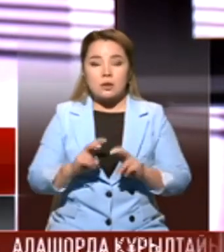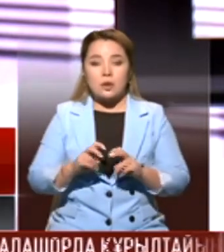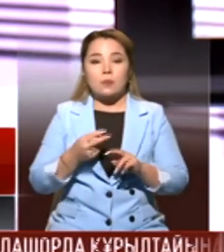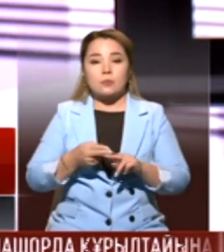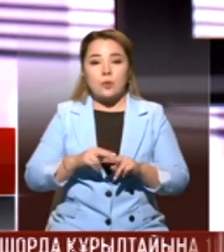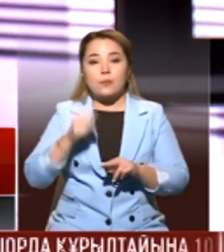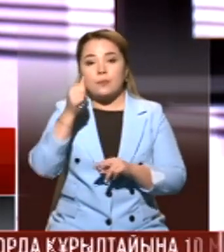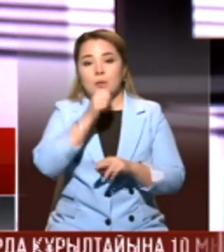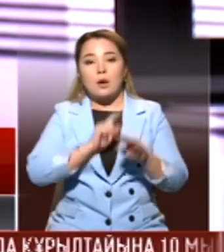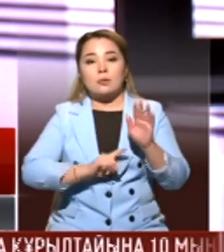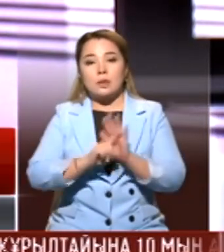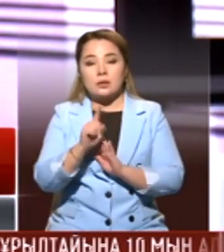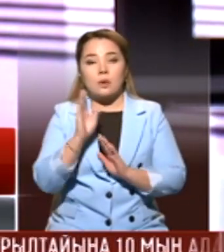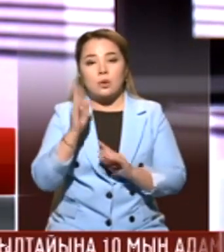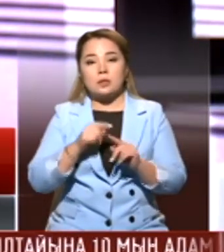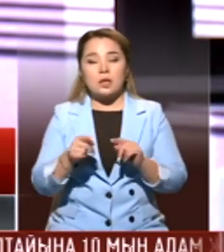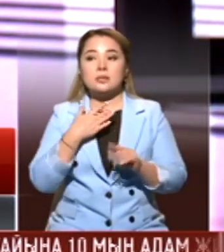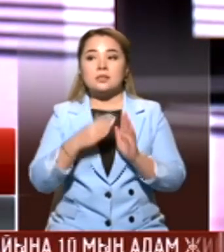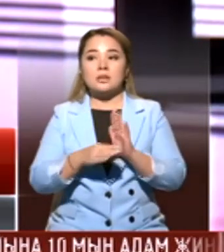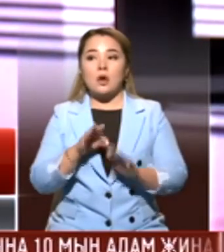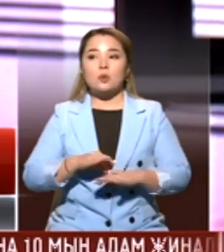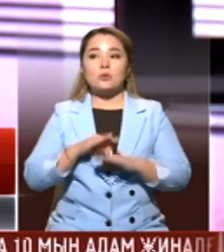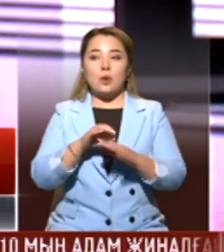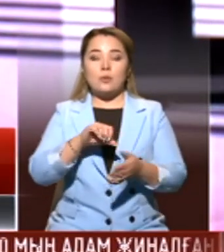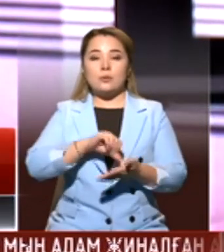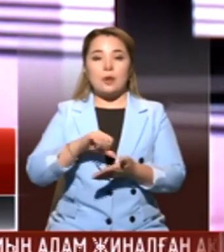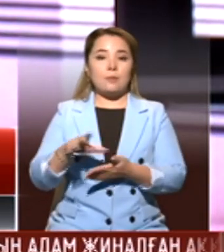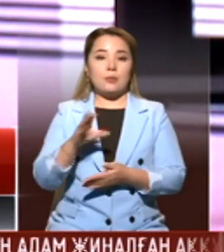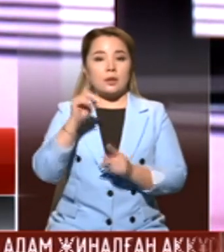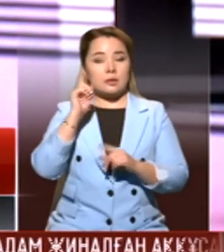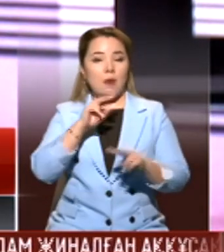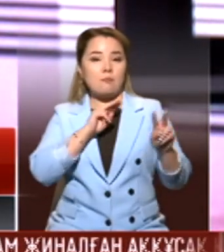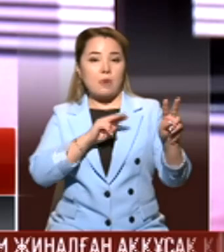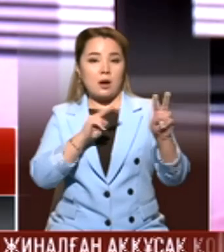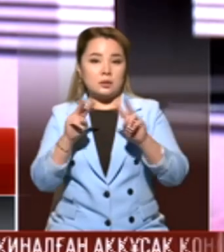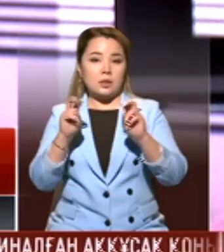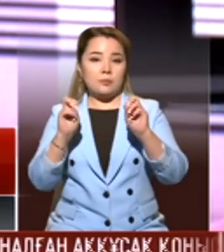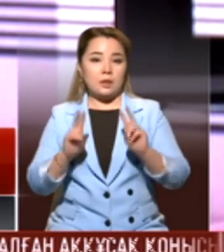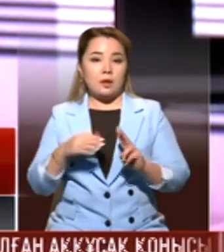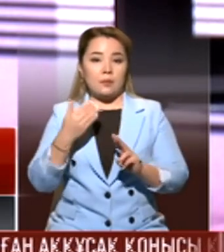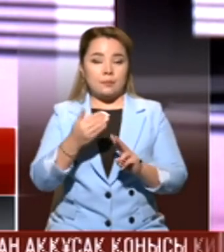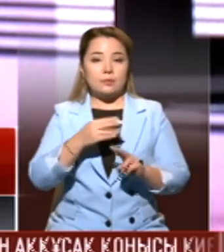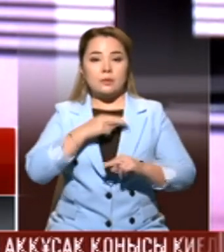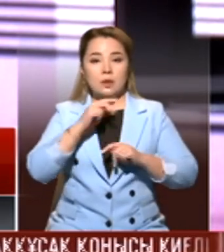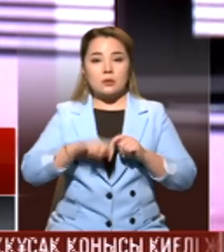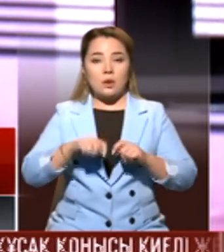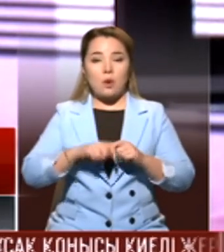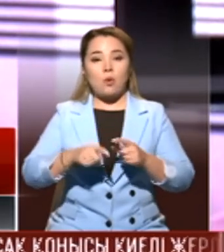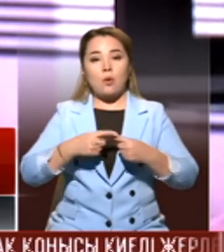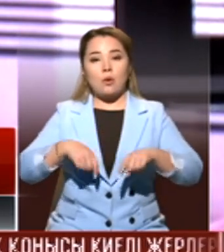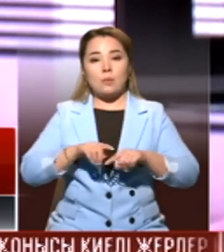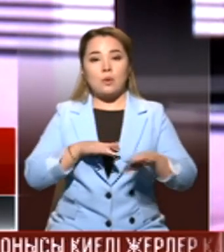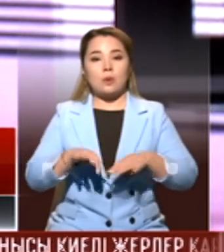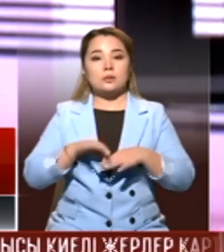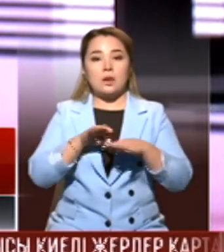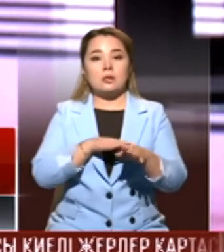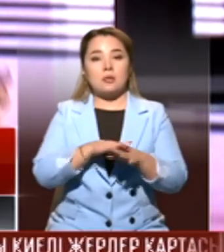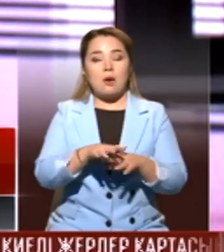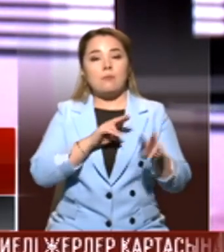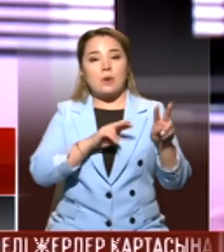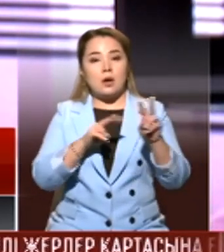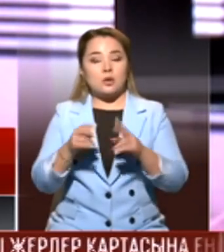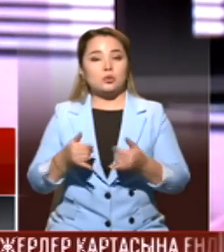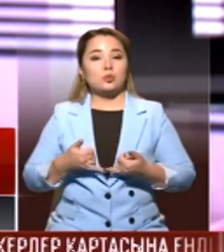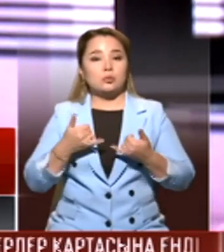бастап мына алда келе жатқан президент сайлауында да біз өзіміз бақылаушы ретінде бақыла қоғамдық қозғалысының атынан өзіміз